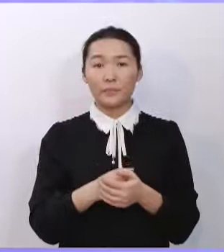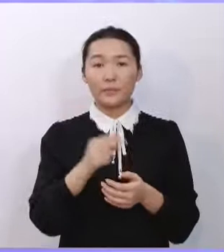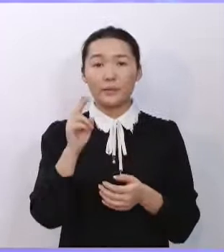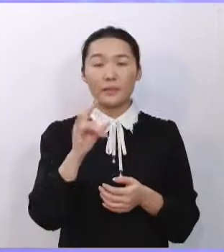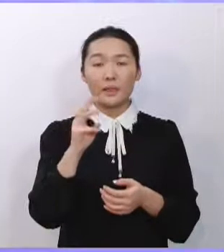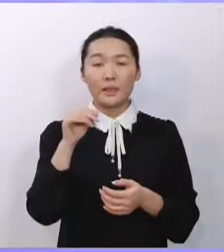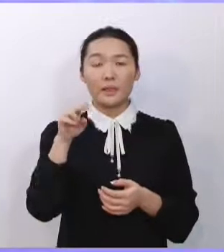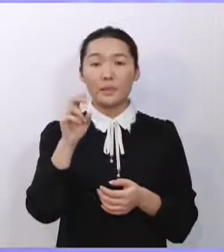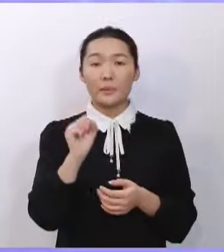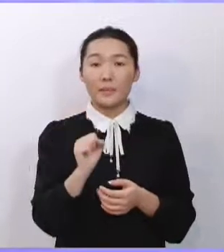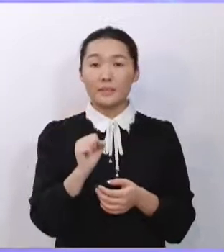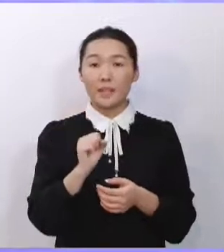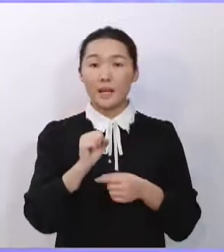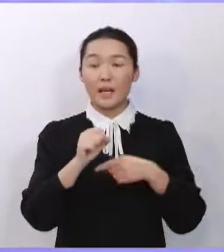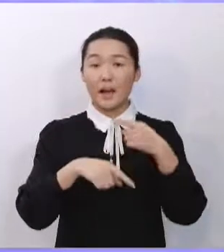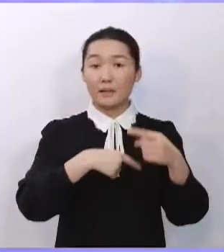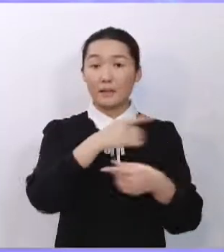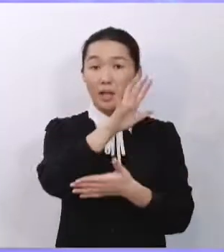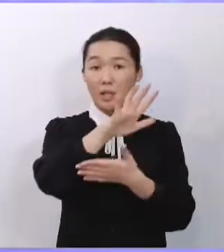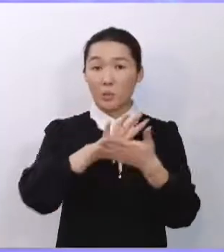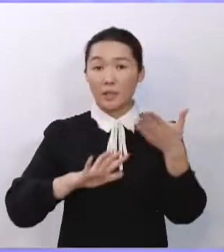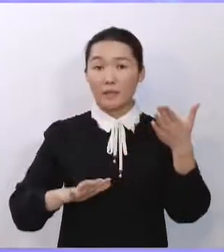Кымызда андан ары уланткыла.